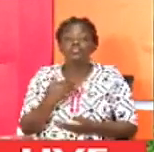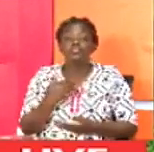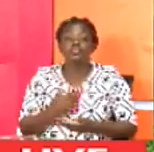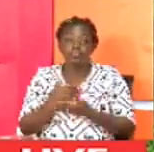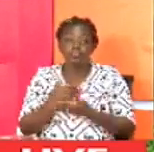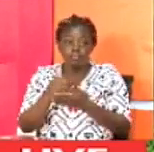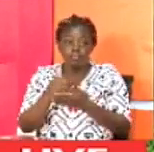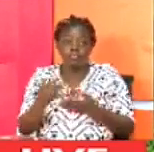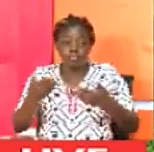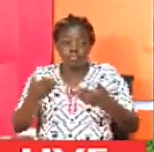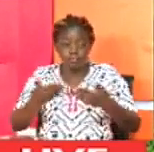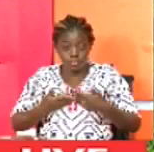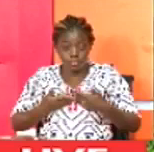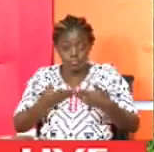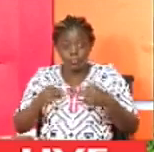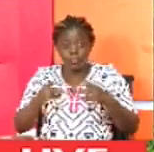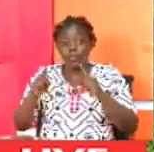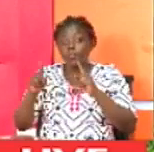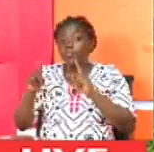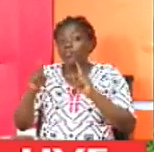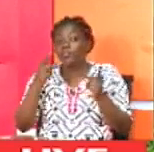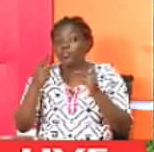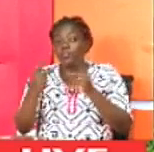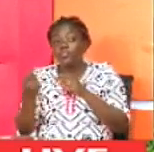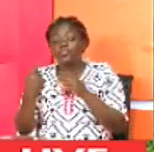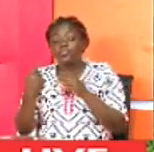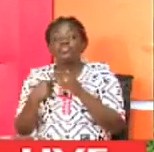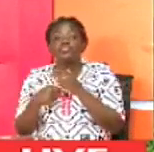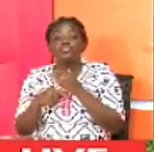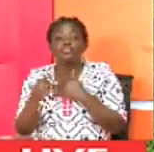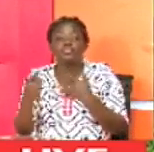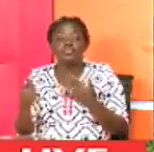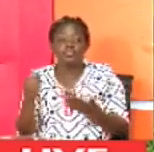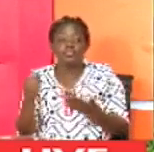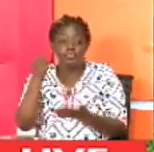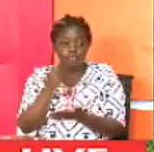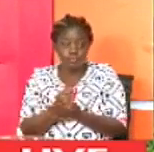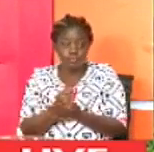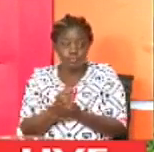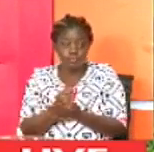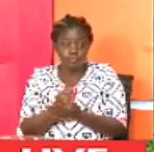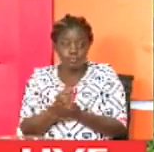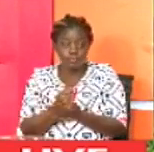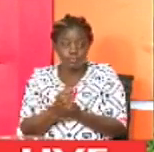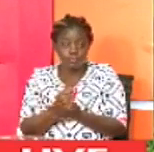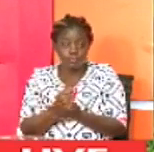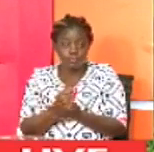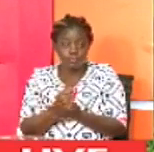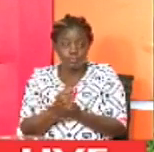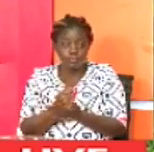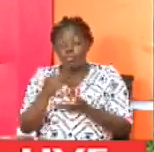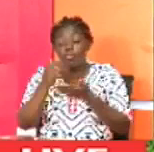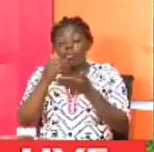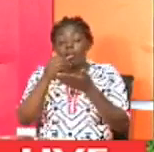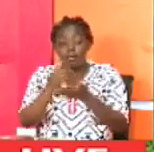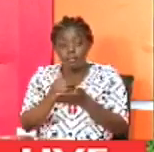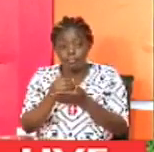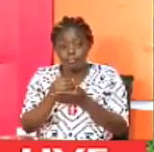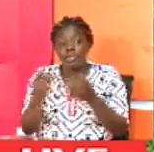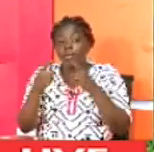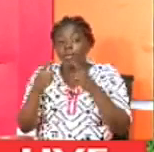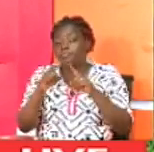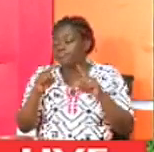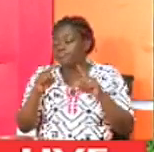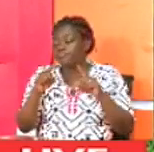nga bannannyini hotel ne bagamba nti banki ennene nga UDB ejja kutudduukirira. Naye